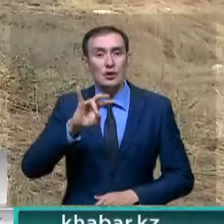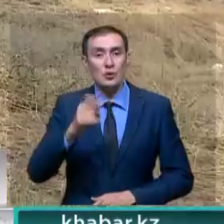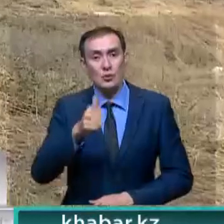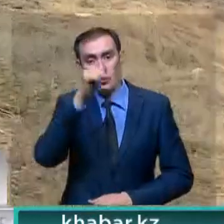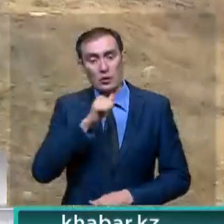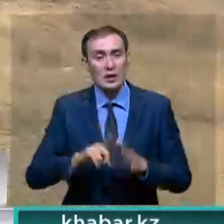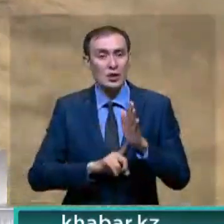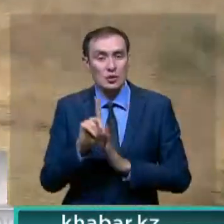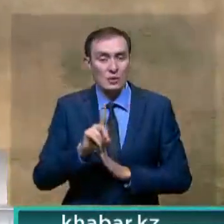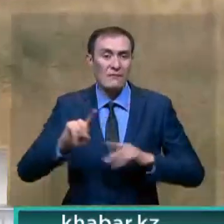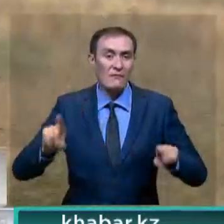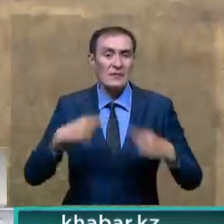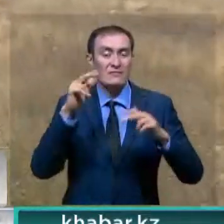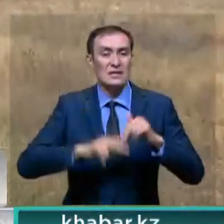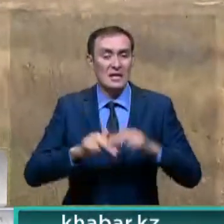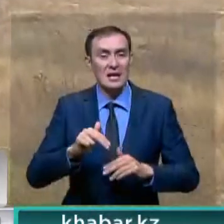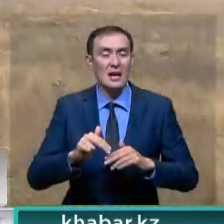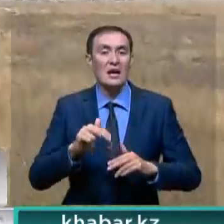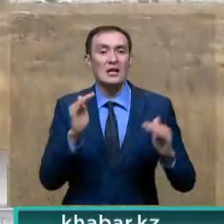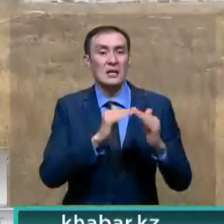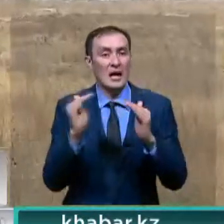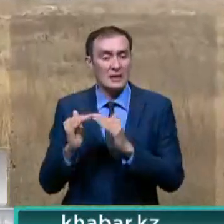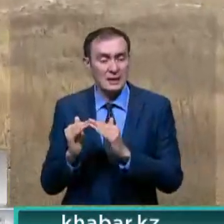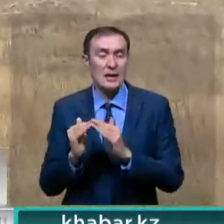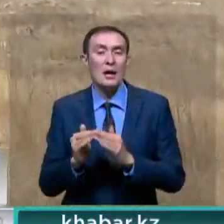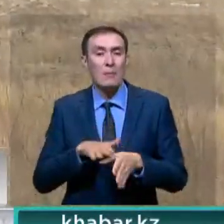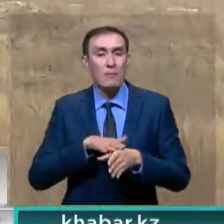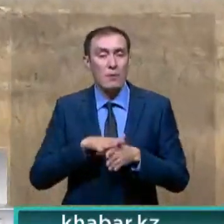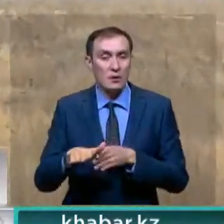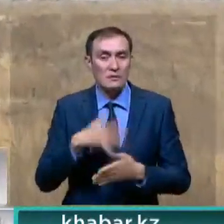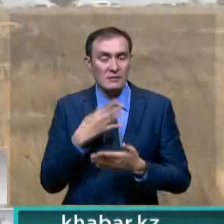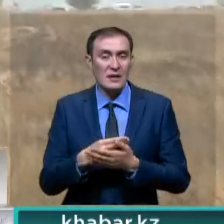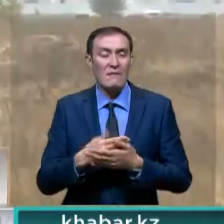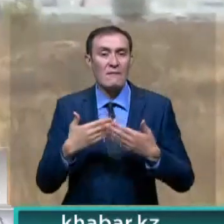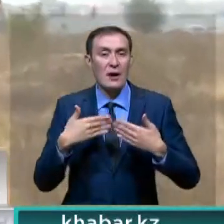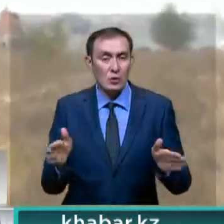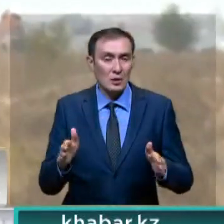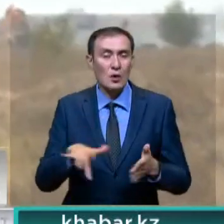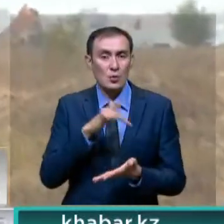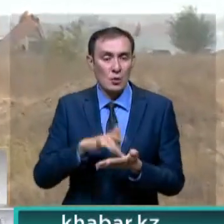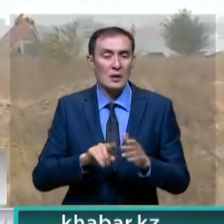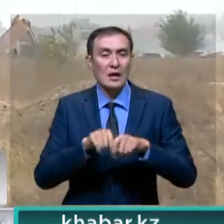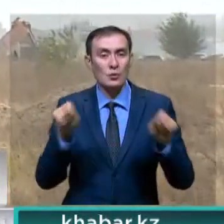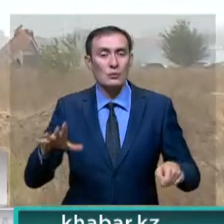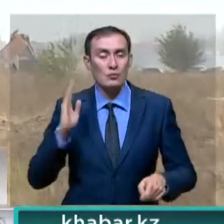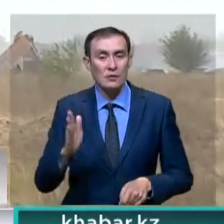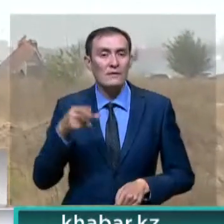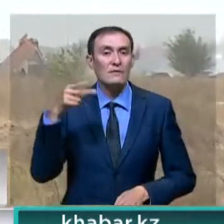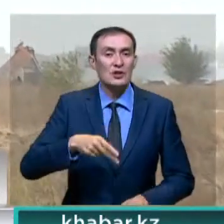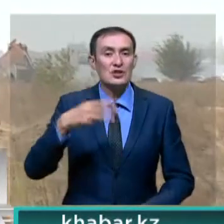года. Началось возведение жилых зданий. Полноценно свои ворота Гейт-Сити откроет только